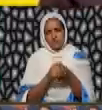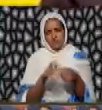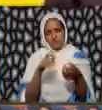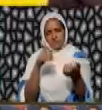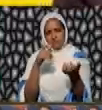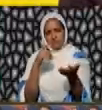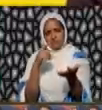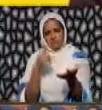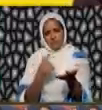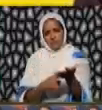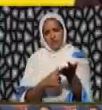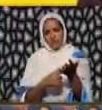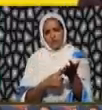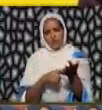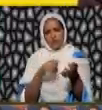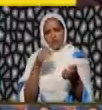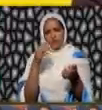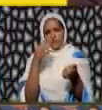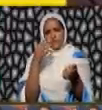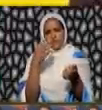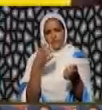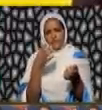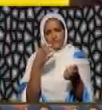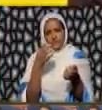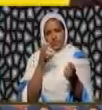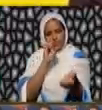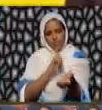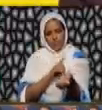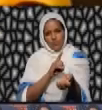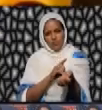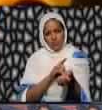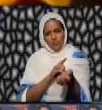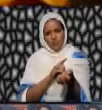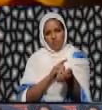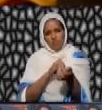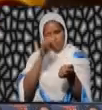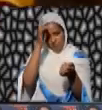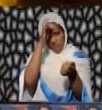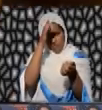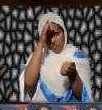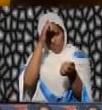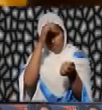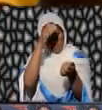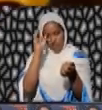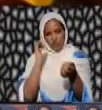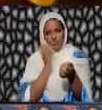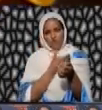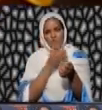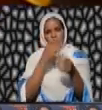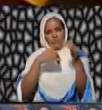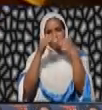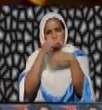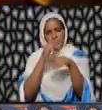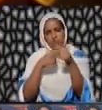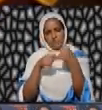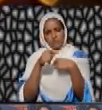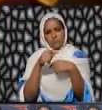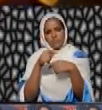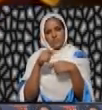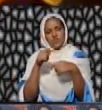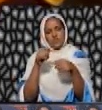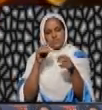አቡነ ዘበሰማያትና በስላም ቅዱስ ብቻ ነው አለው። አቡነ ዘበሰማያት ቅድስም ከተምጻ ንግስት